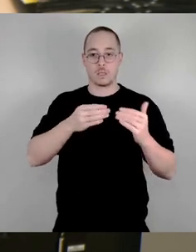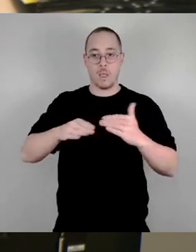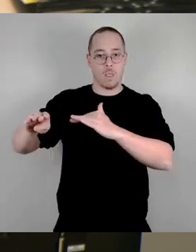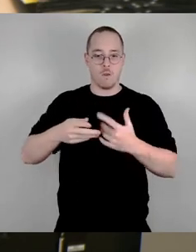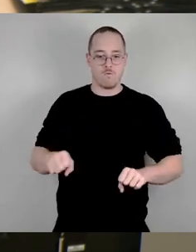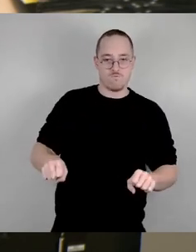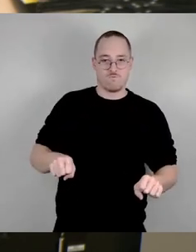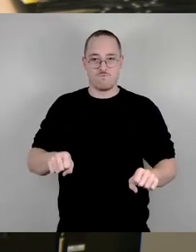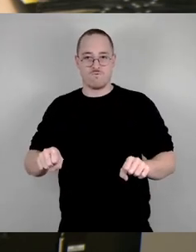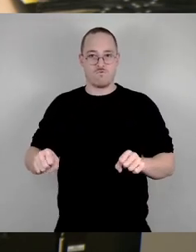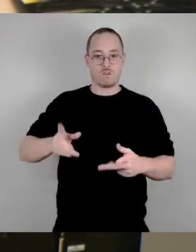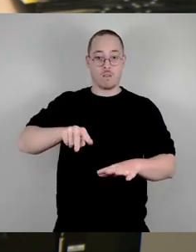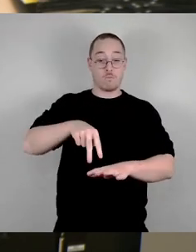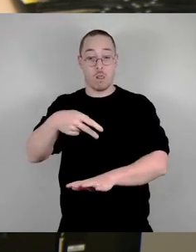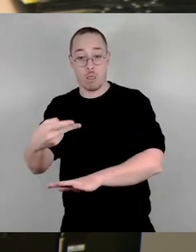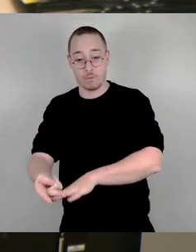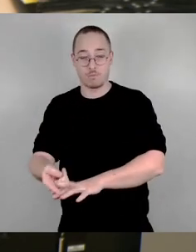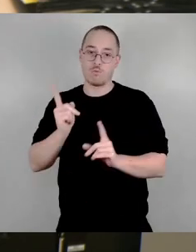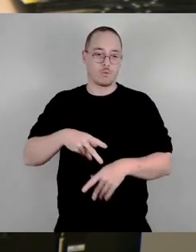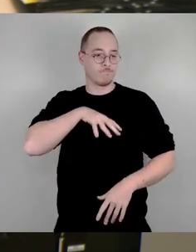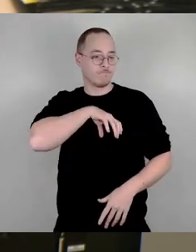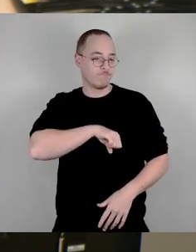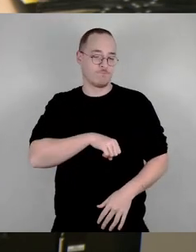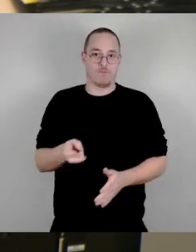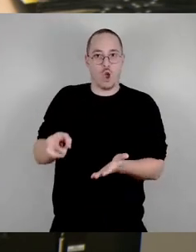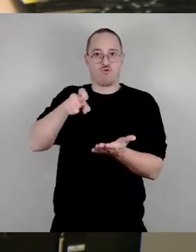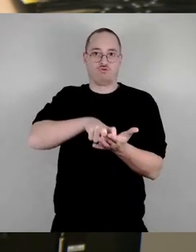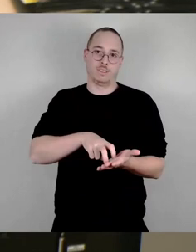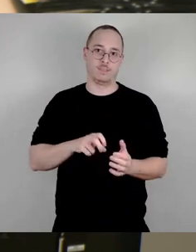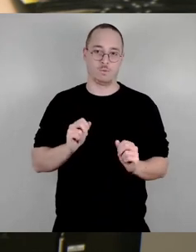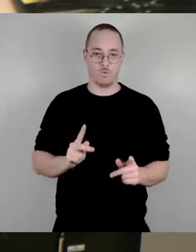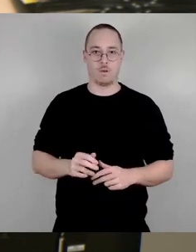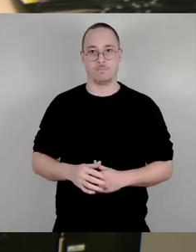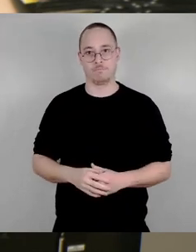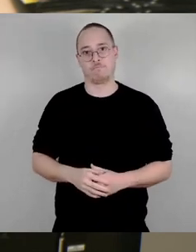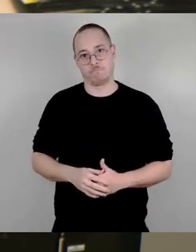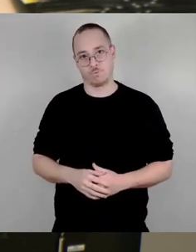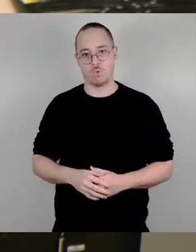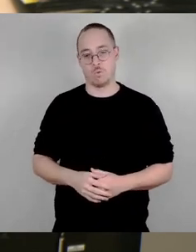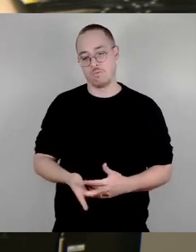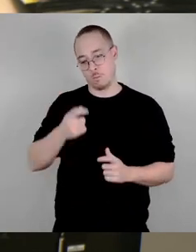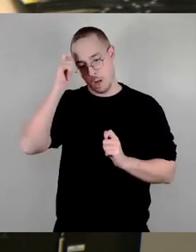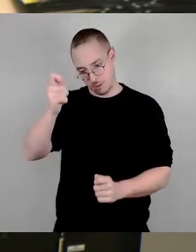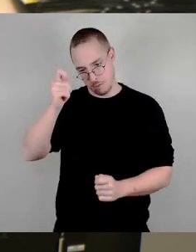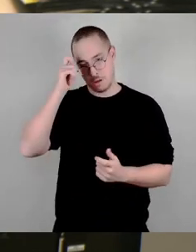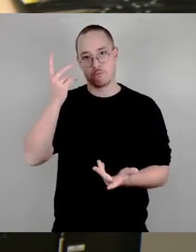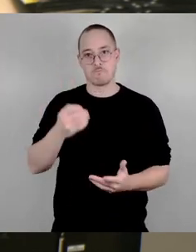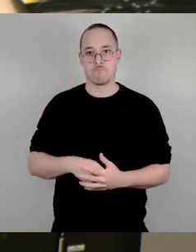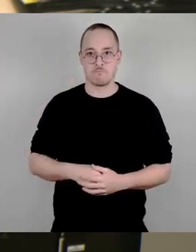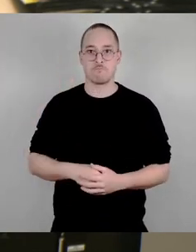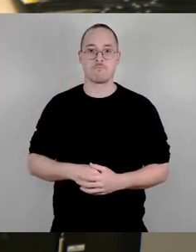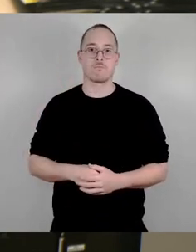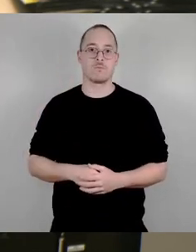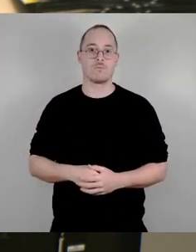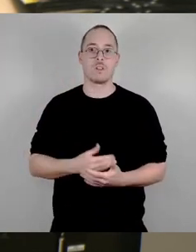und Lifestyle ausmachen. Skaten hat viele kulturelle Aspekte, wie zum Beispiel Musik, Mode, Design